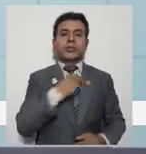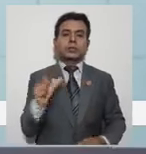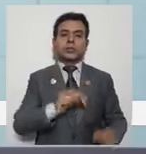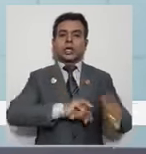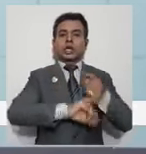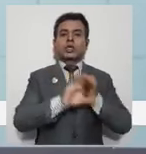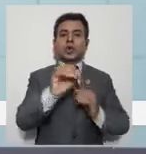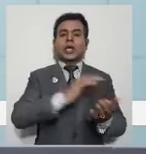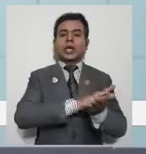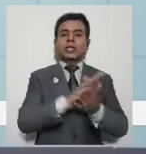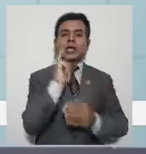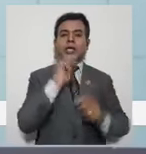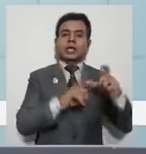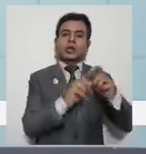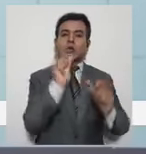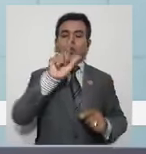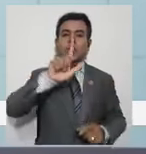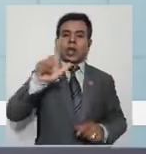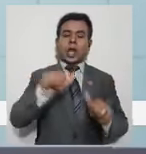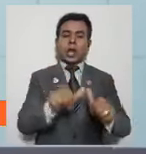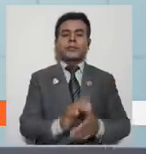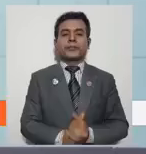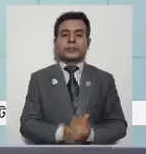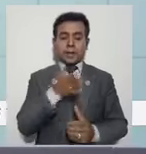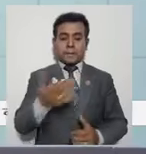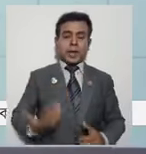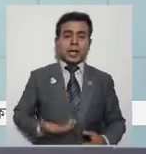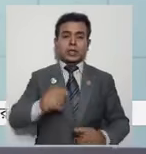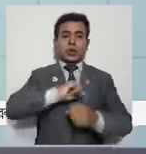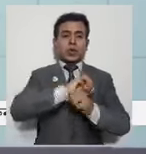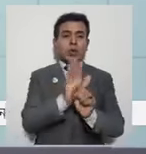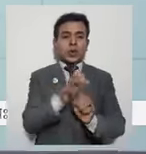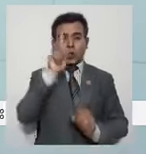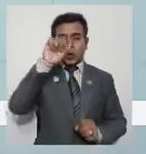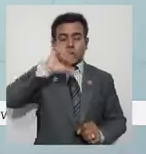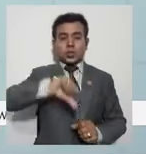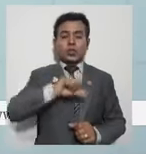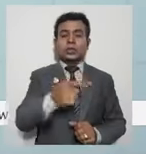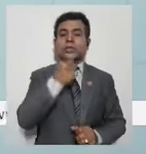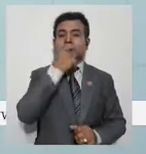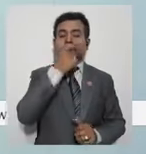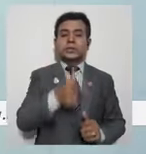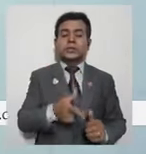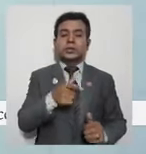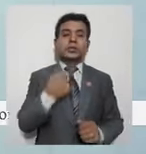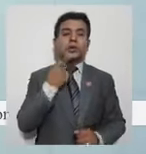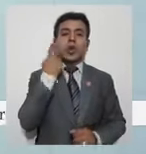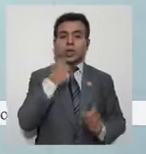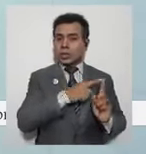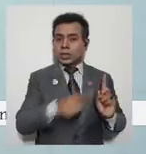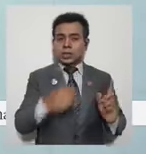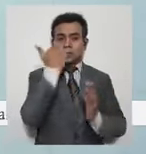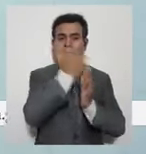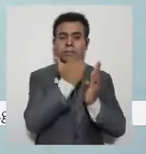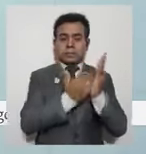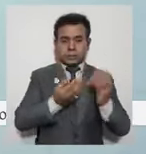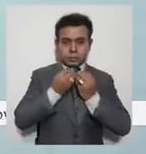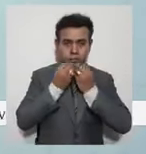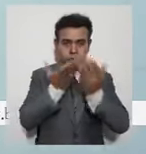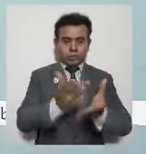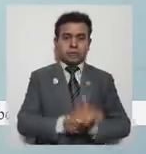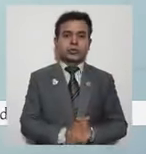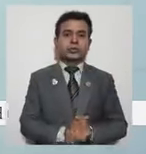গত 24 ঘন্টায় নমুনা পরীক্ষা করা হয়েছে 3,096টি, এবং